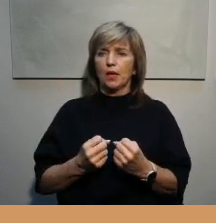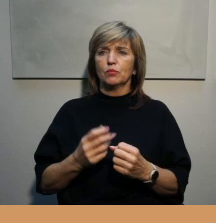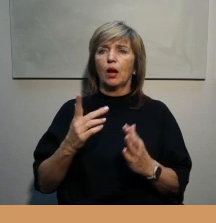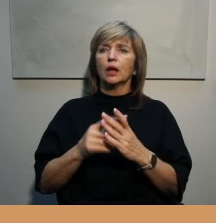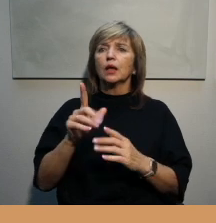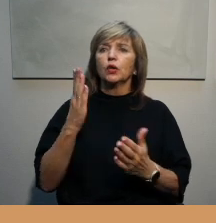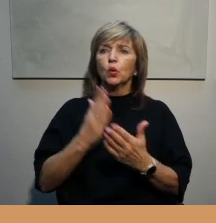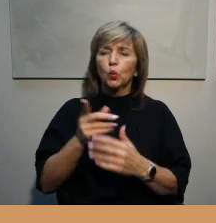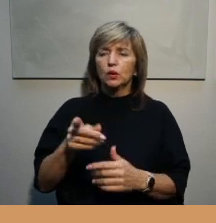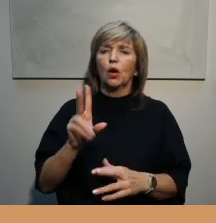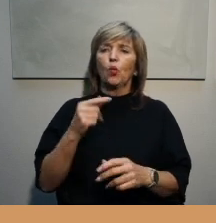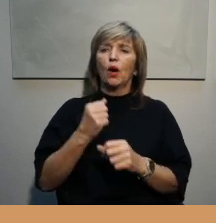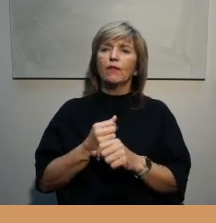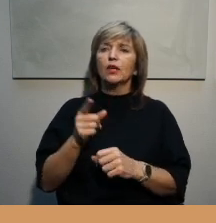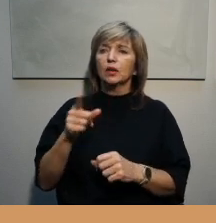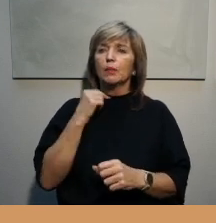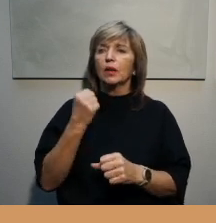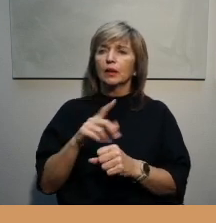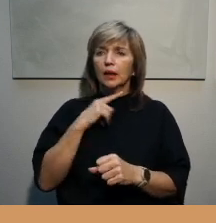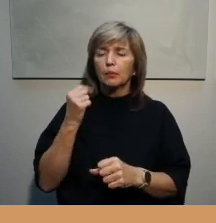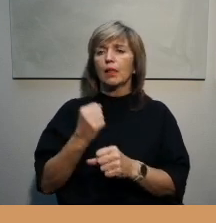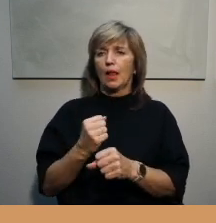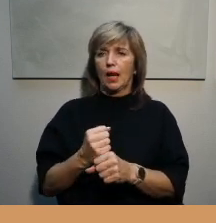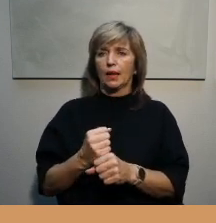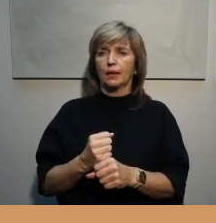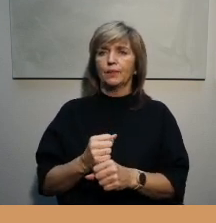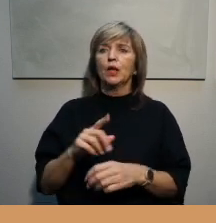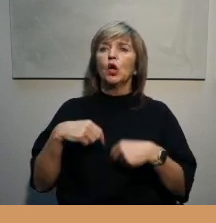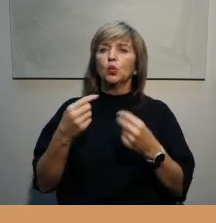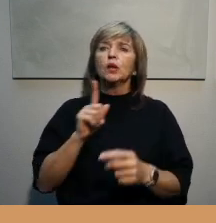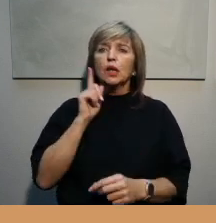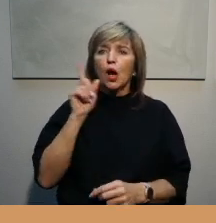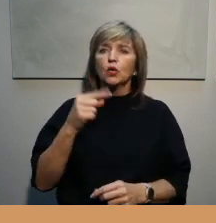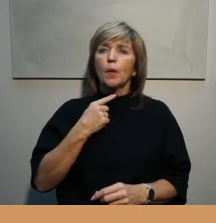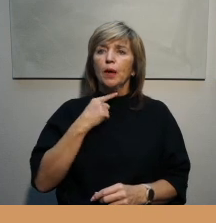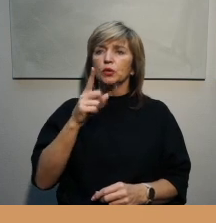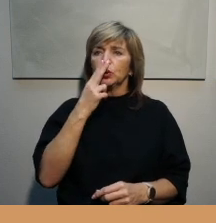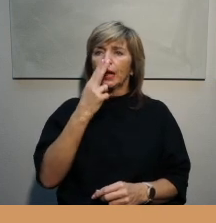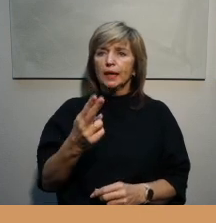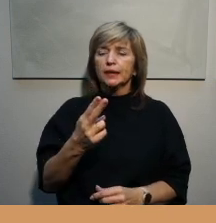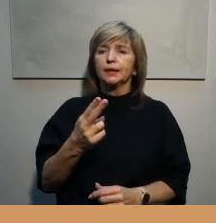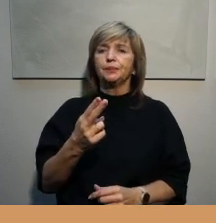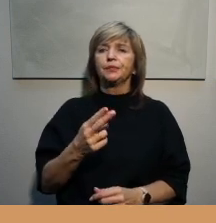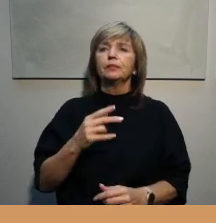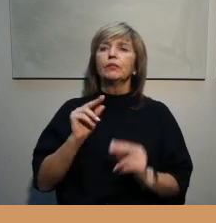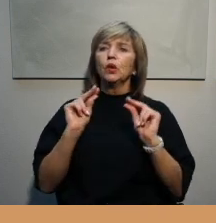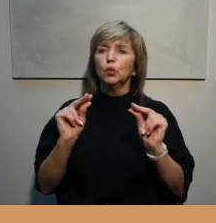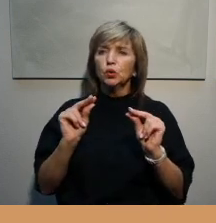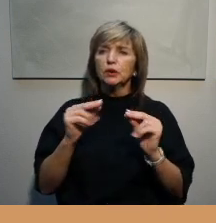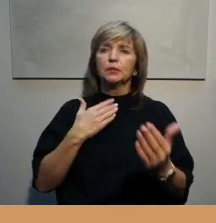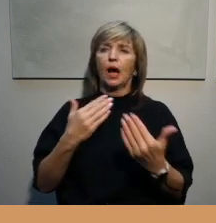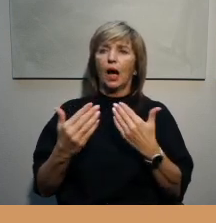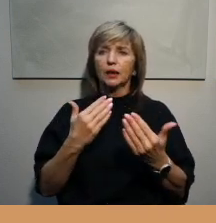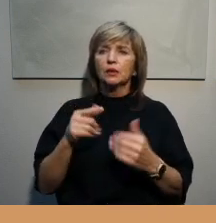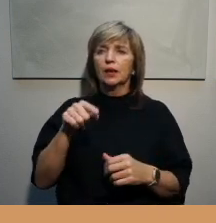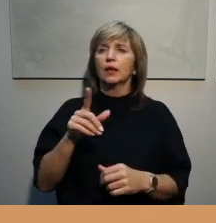kas ar viņu notiek un ko ar viņu grib darīt. Dodot jauniešiem balsi, jūs arī redzējāt, uzticība,